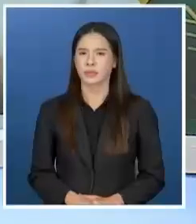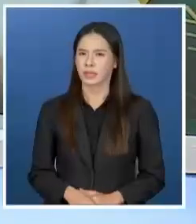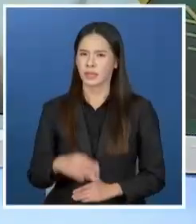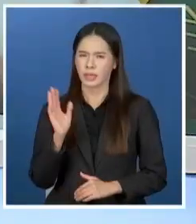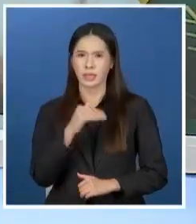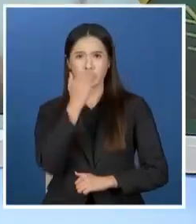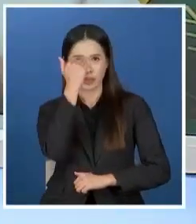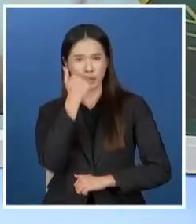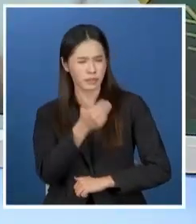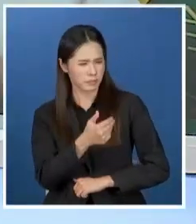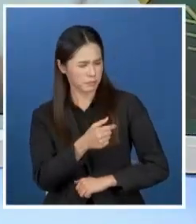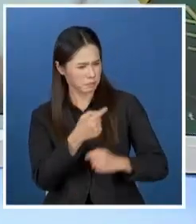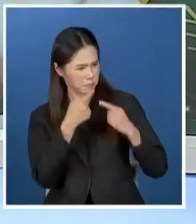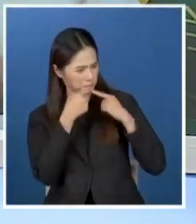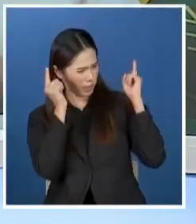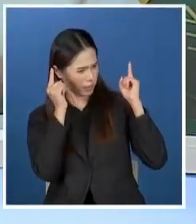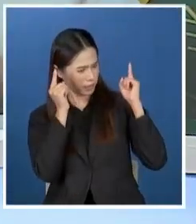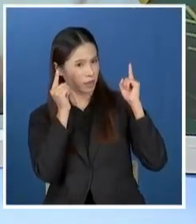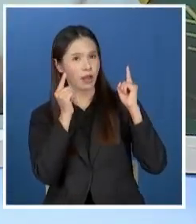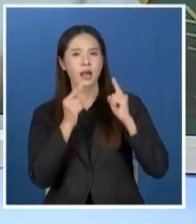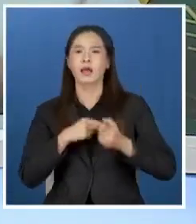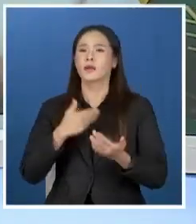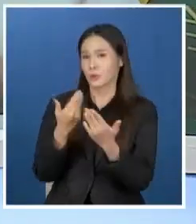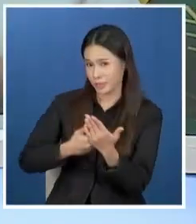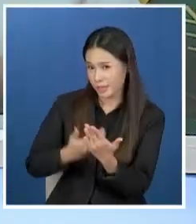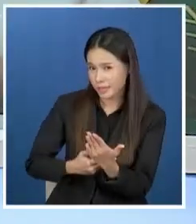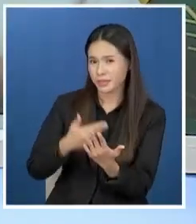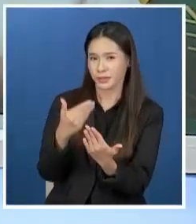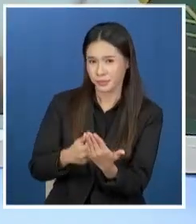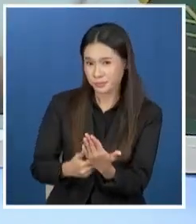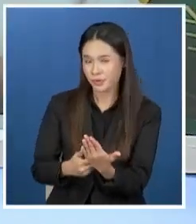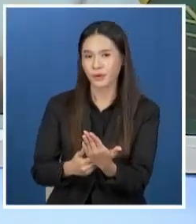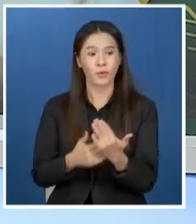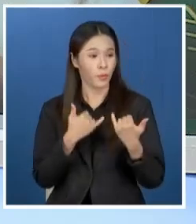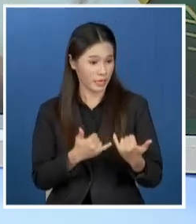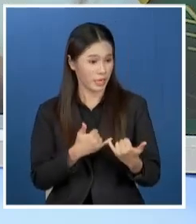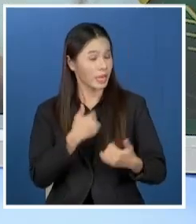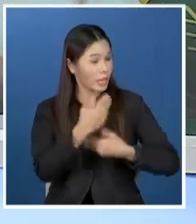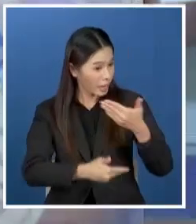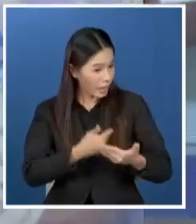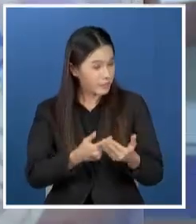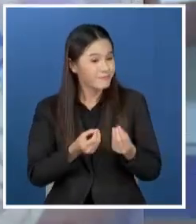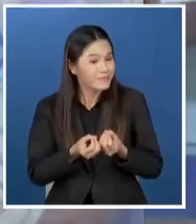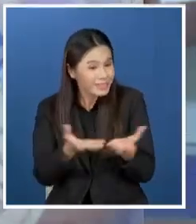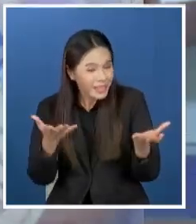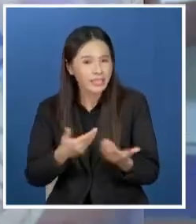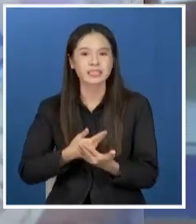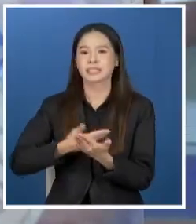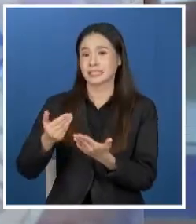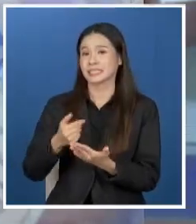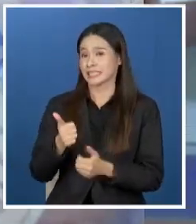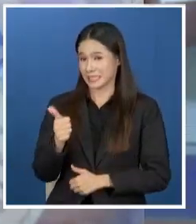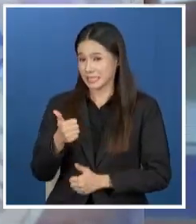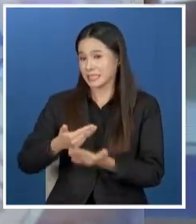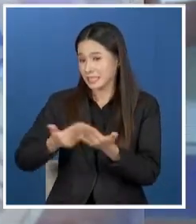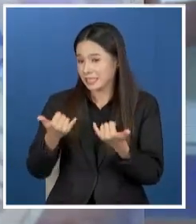เอ๊ะทำไมท่าทางดูแปลกๆไป ลอตเตอรี่ครับลอตเตอรี ่วันนี้มาขายหรือว่ามาแจกคะ ซื้อแผงนี่ดี